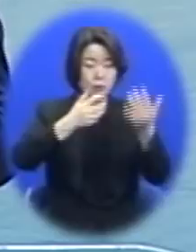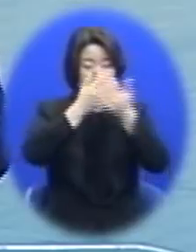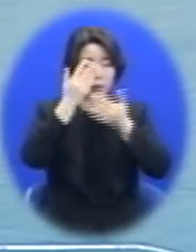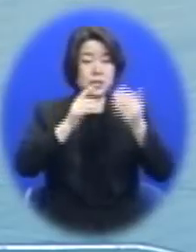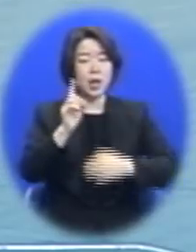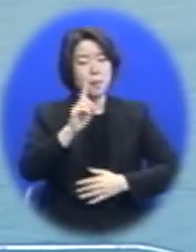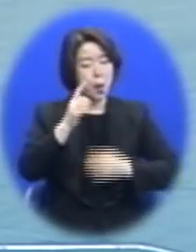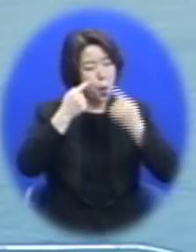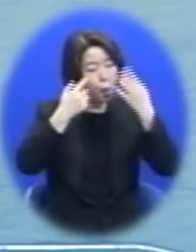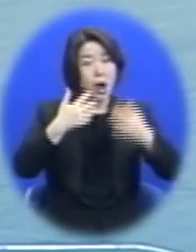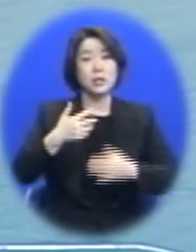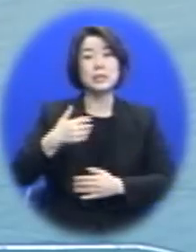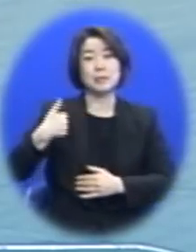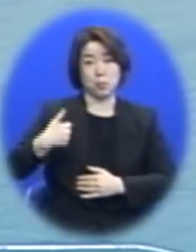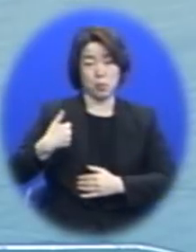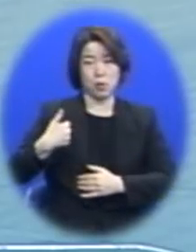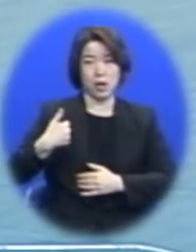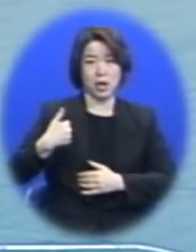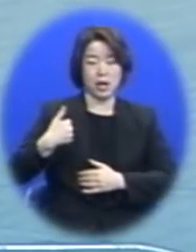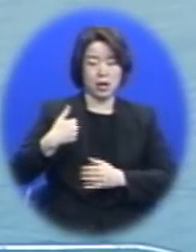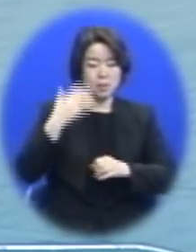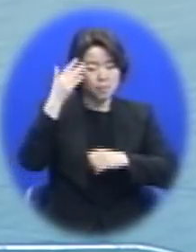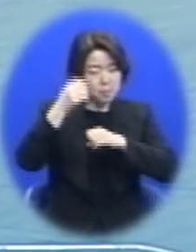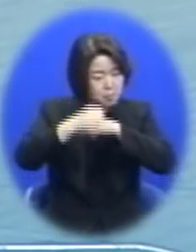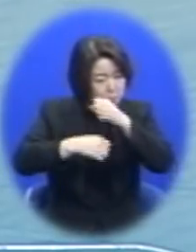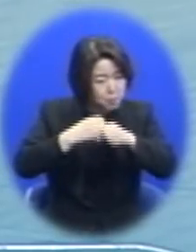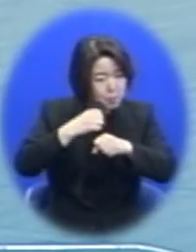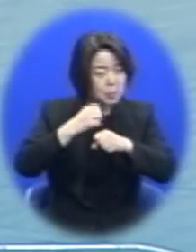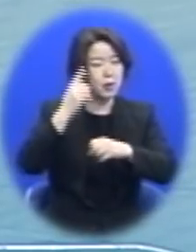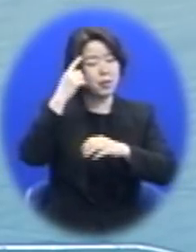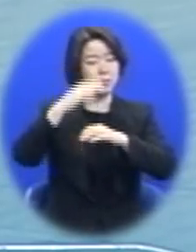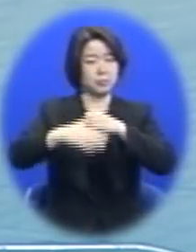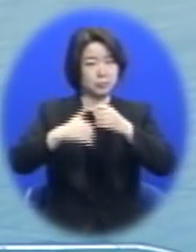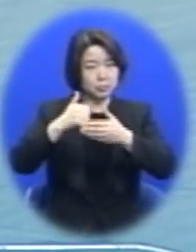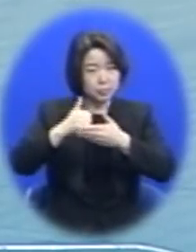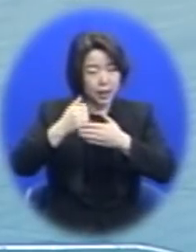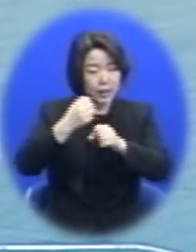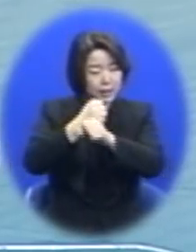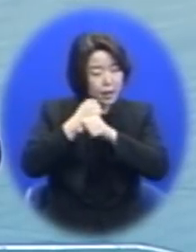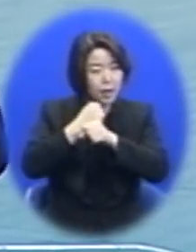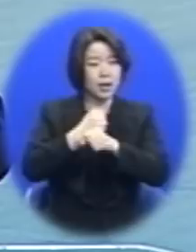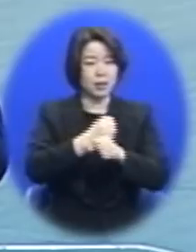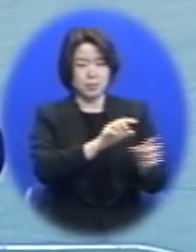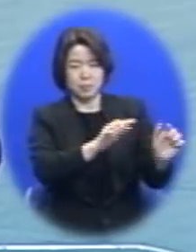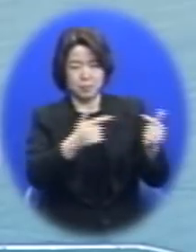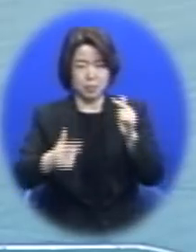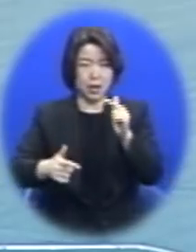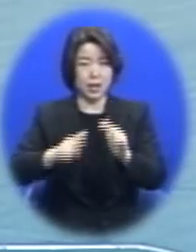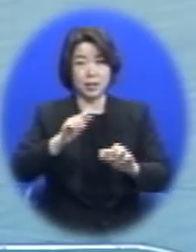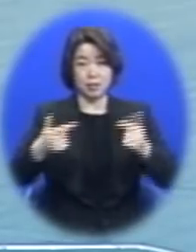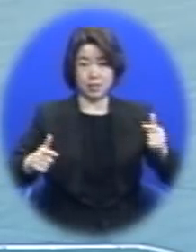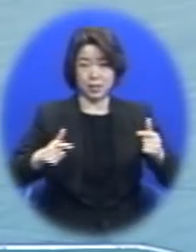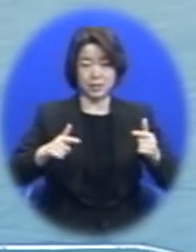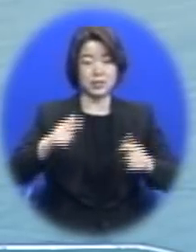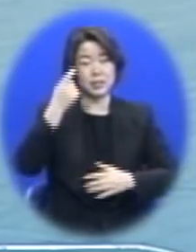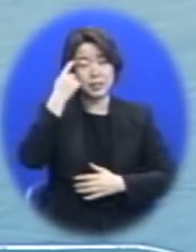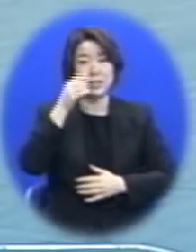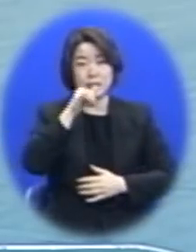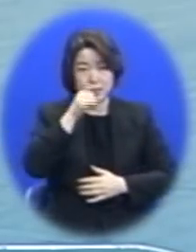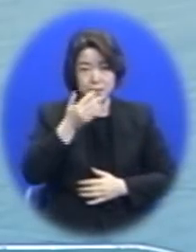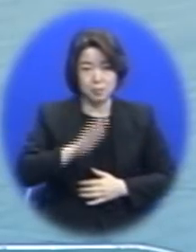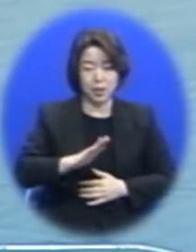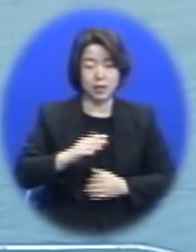뭐 성경 학자들마다 설교자 들 마다 해석이 너무나 국악기 색이라 제가 그 점에 대한 해석은 시도하지